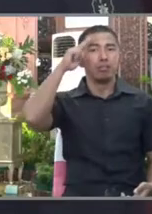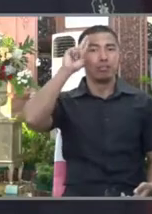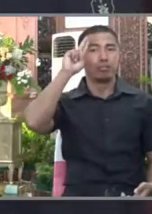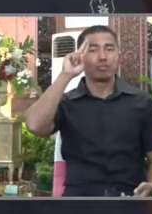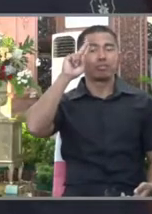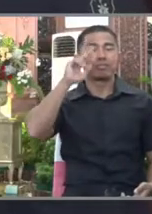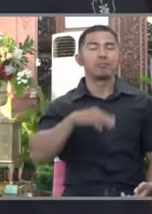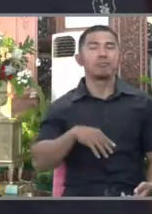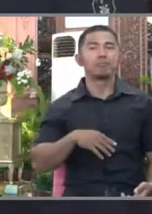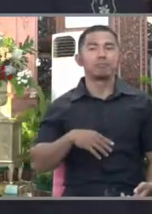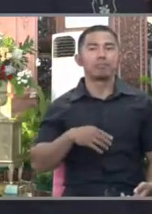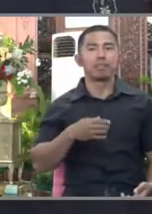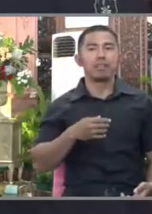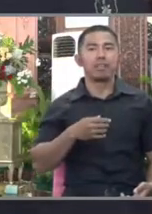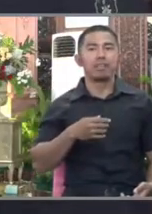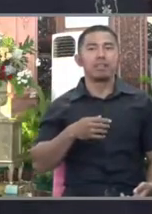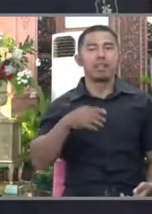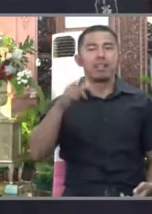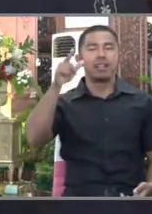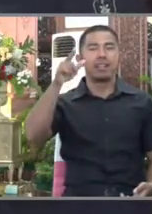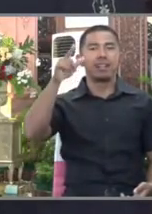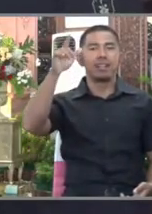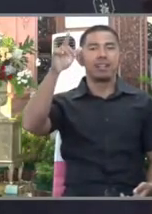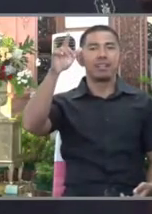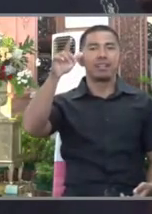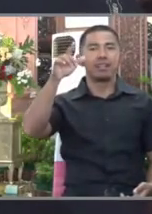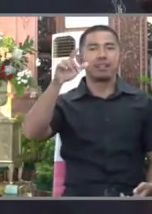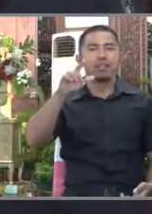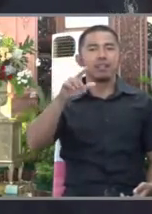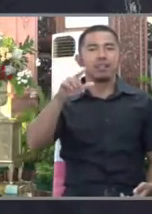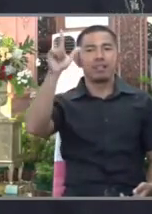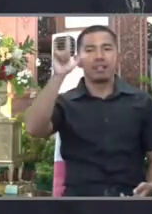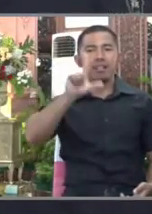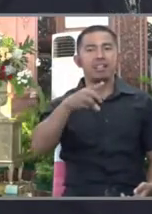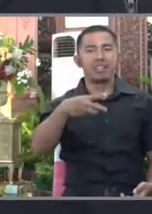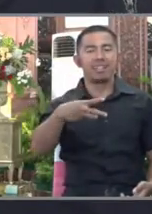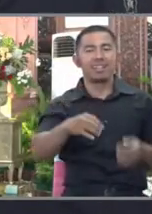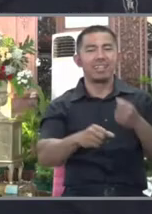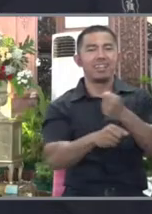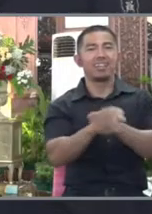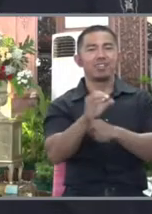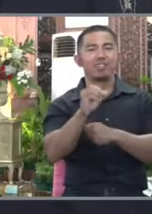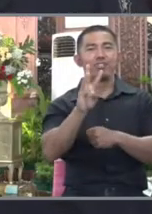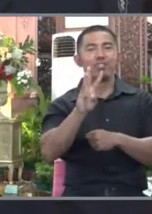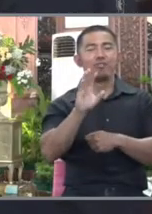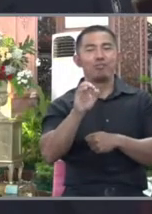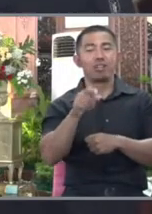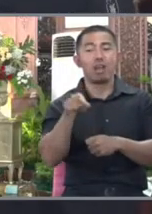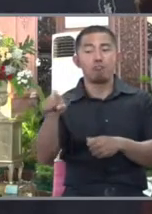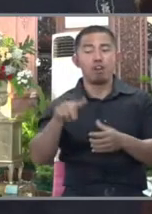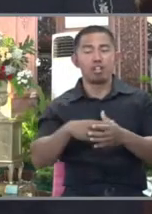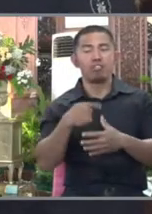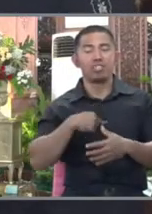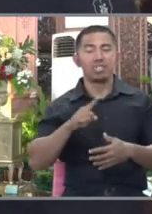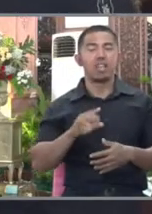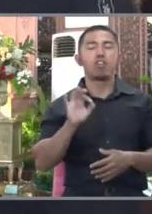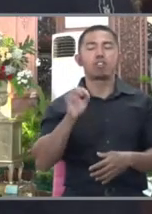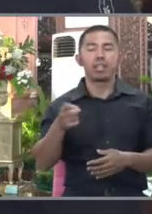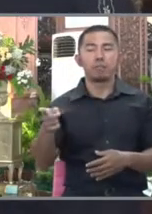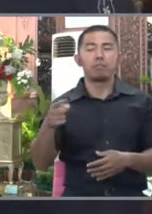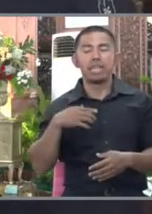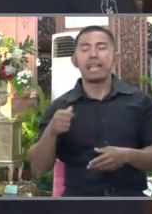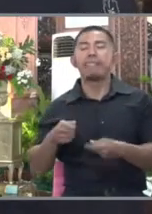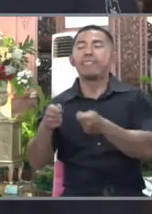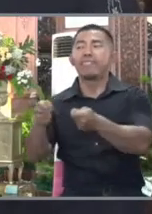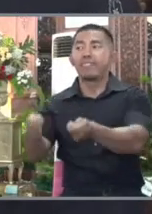ngalah, satu memimpin, si pemimpin membawa anak buahnya. Kamu apa saya? Ya udah kamu aja, aku titip